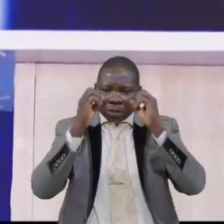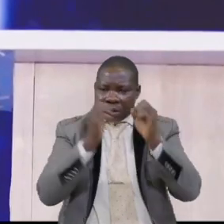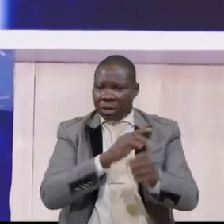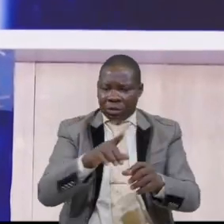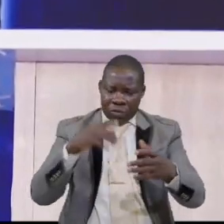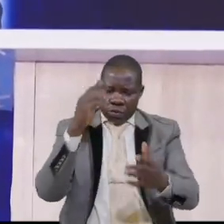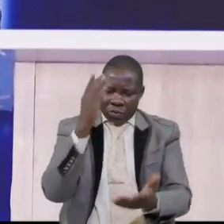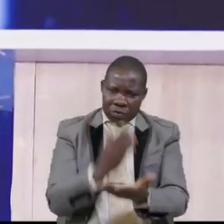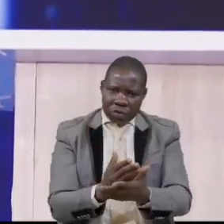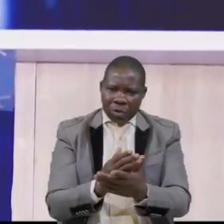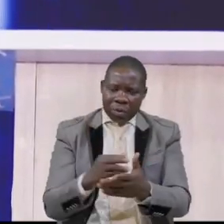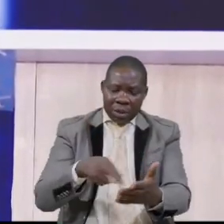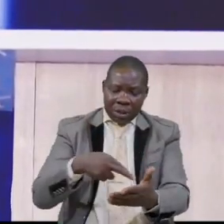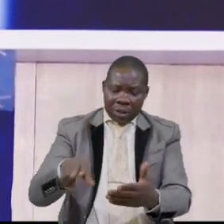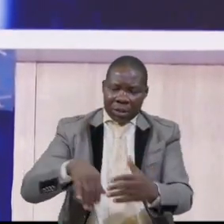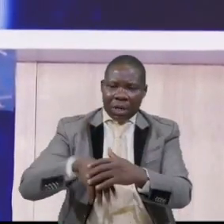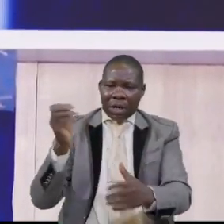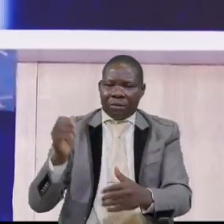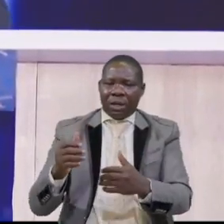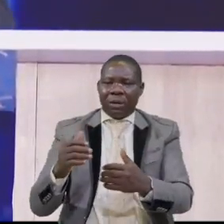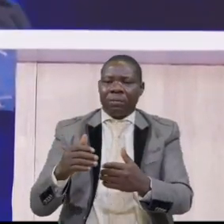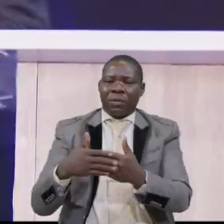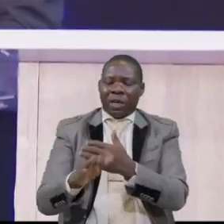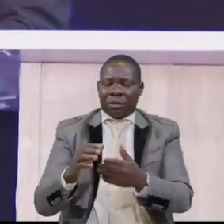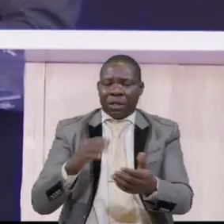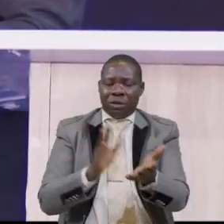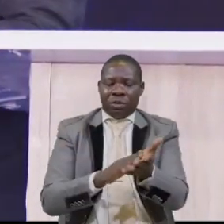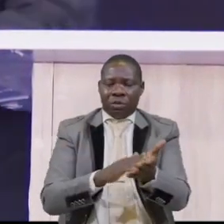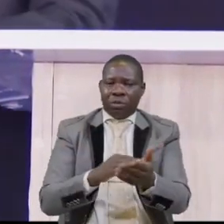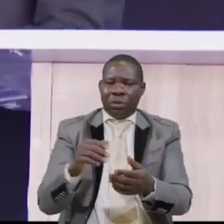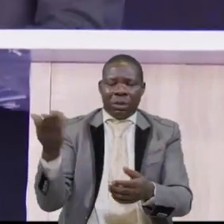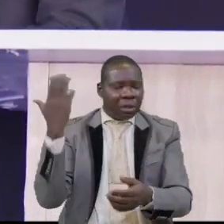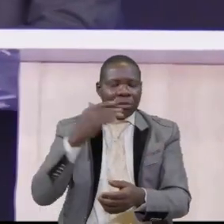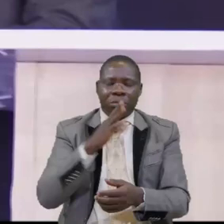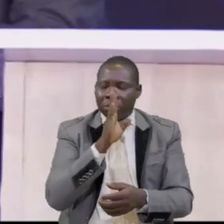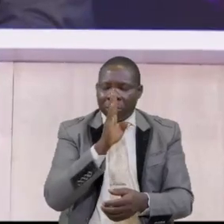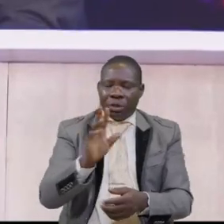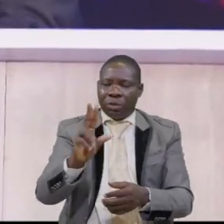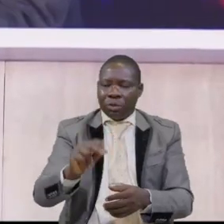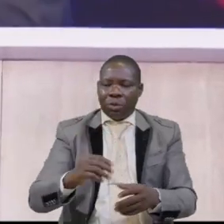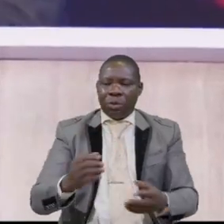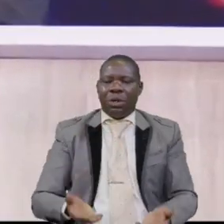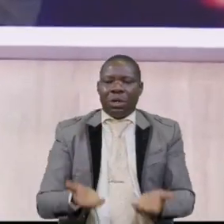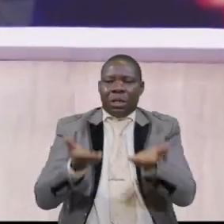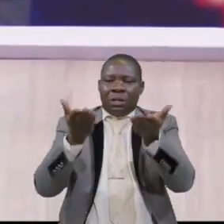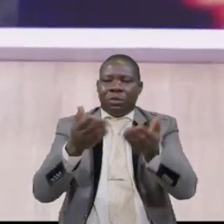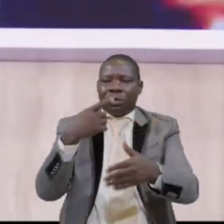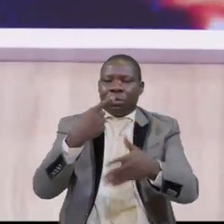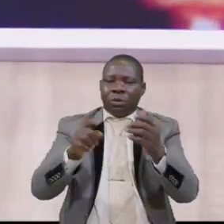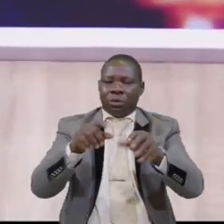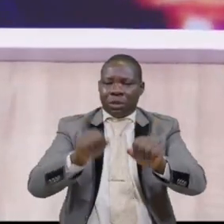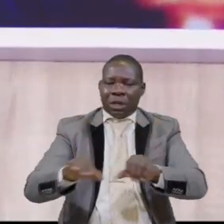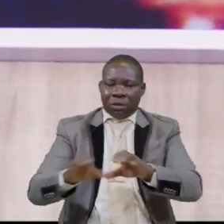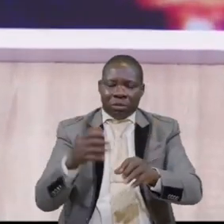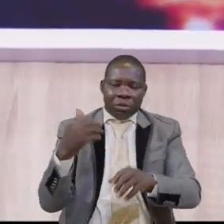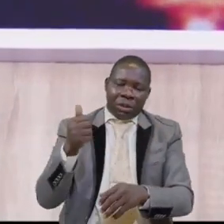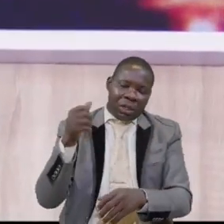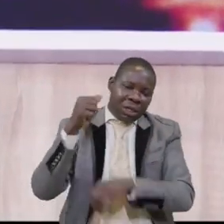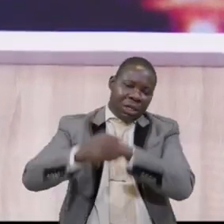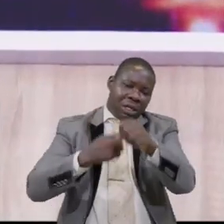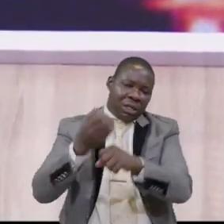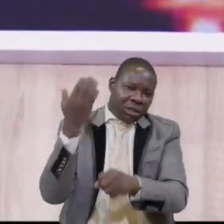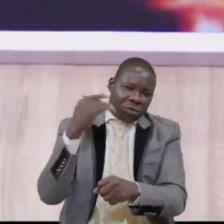d'étudier, après avoir quitté l'école, il n'y aura pas d'élévation. Ce que vous pouvez faire en 10 ans, vous ne pouvez plus le